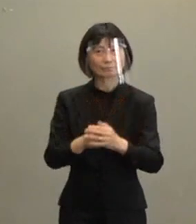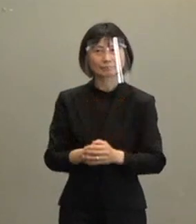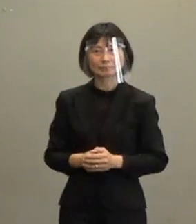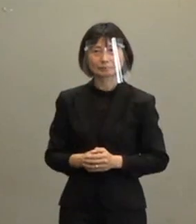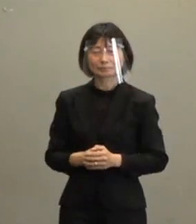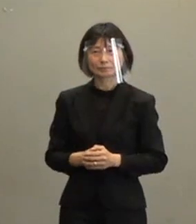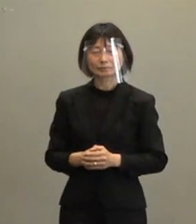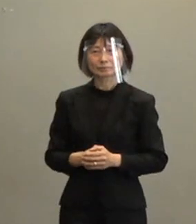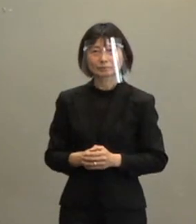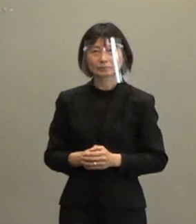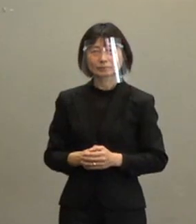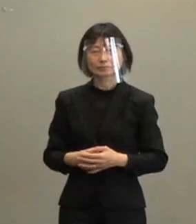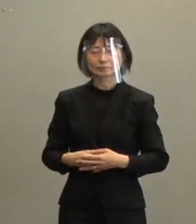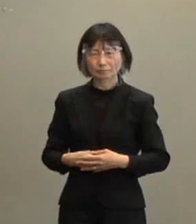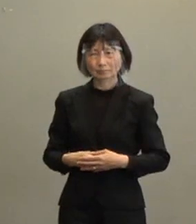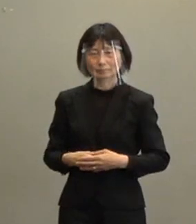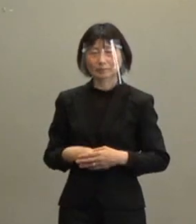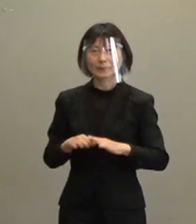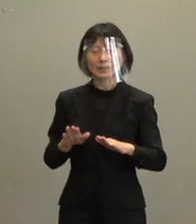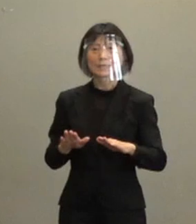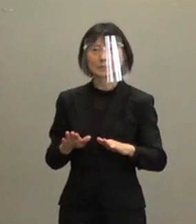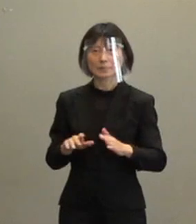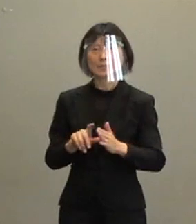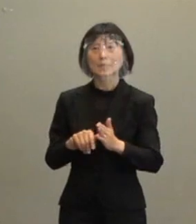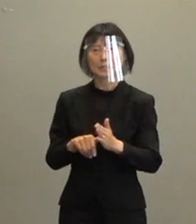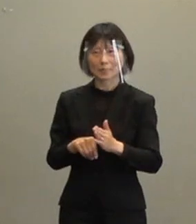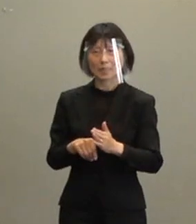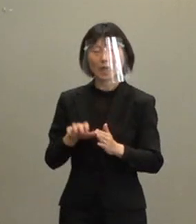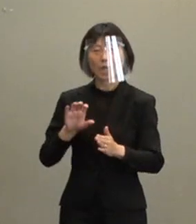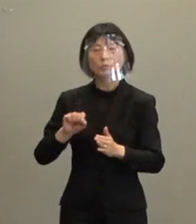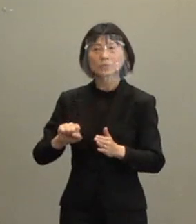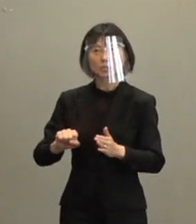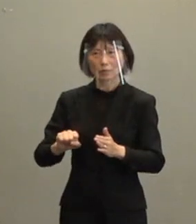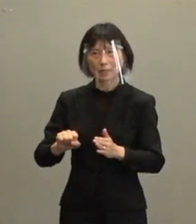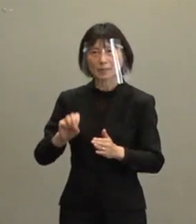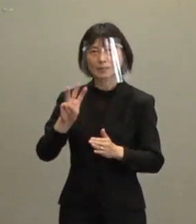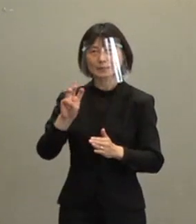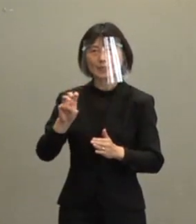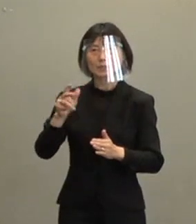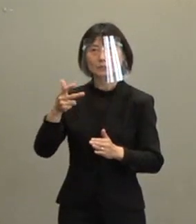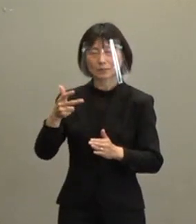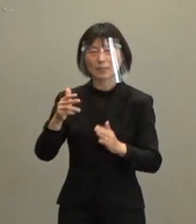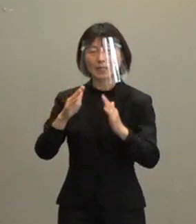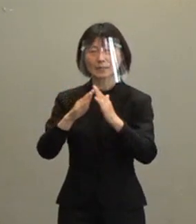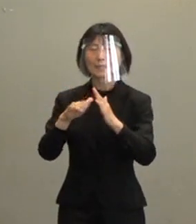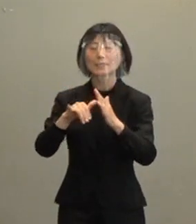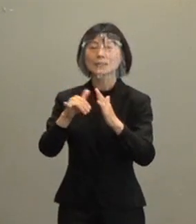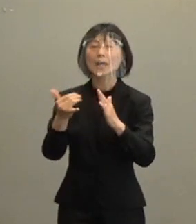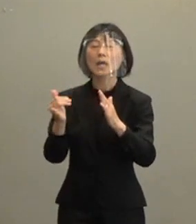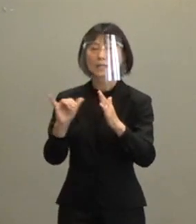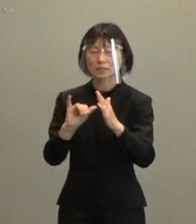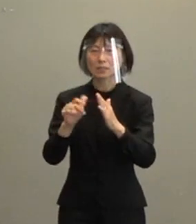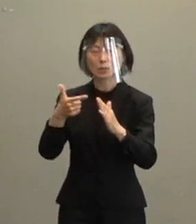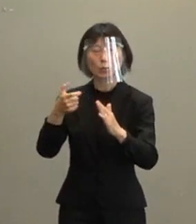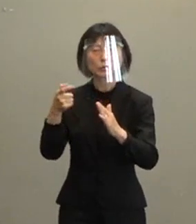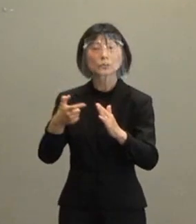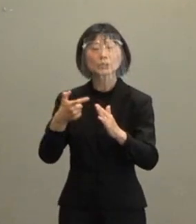はい、現時点で把握をしているのはですね、37世帯60人という